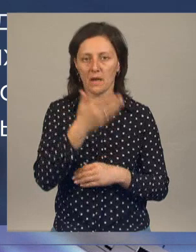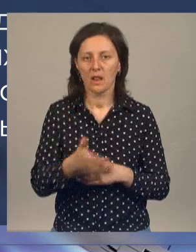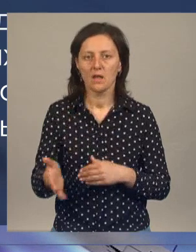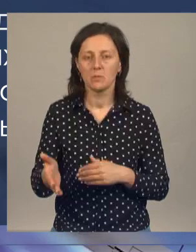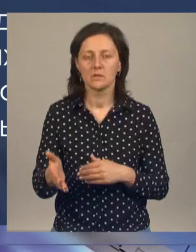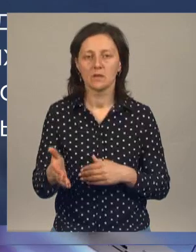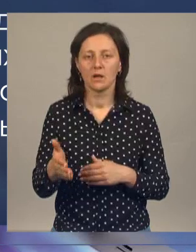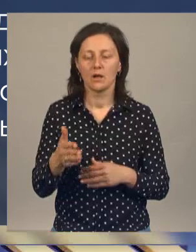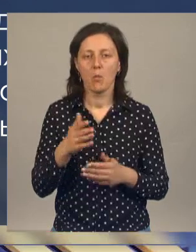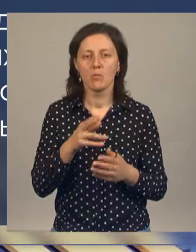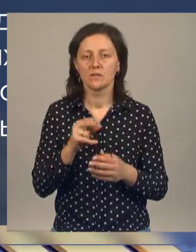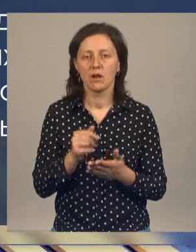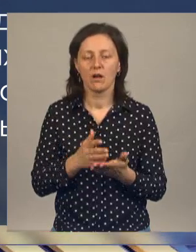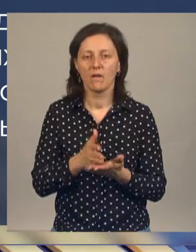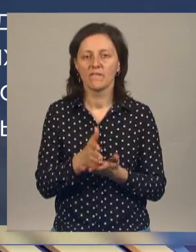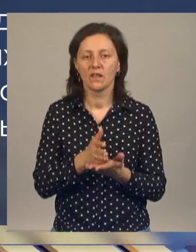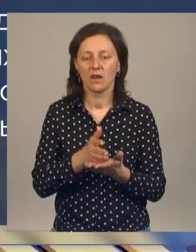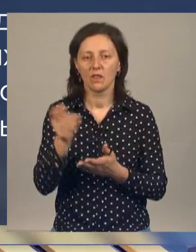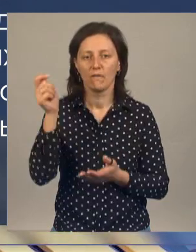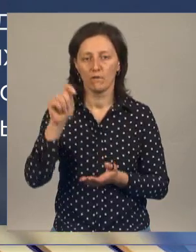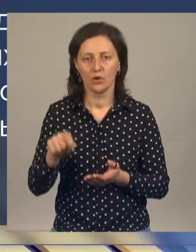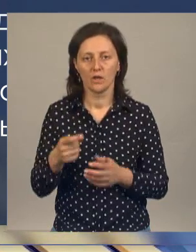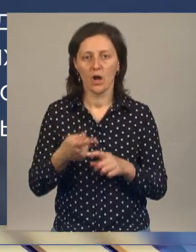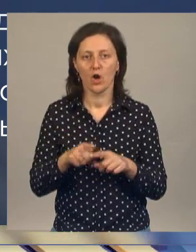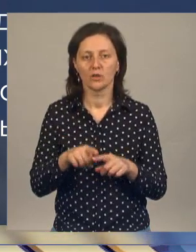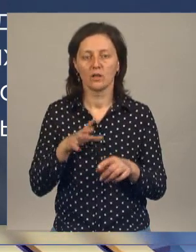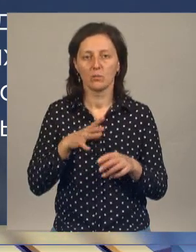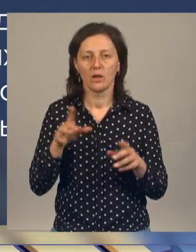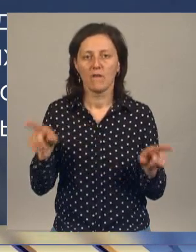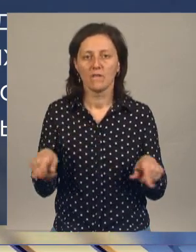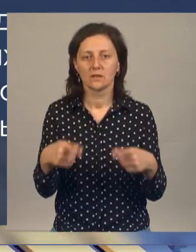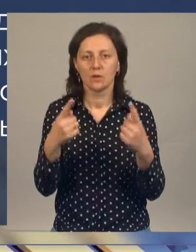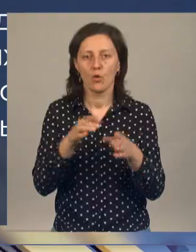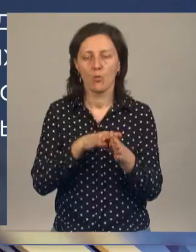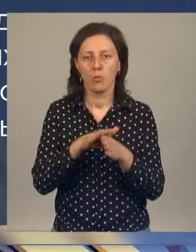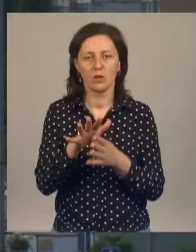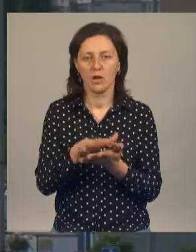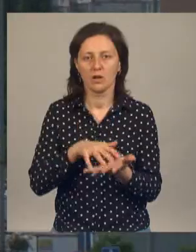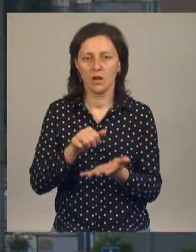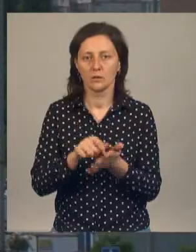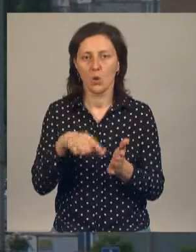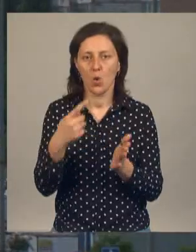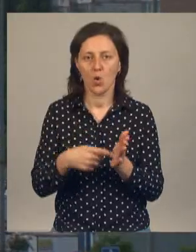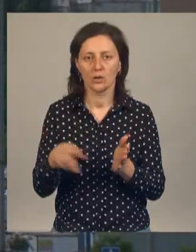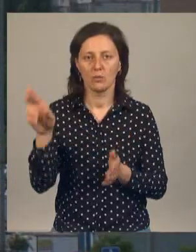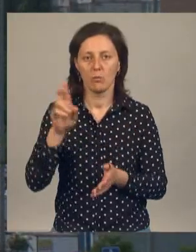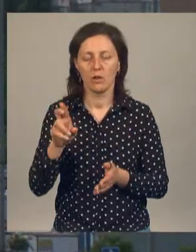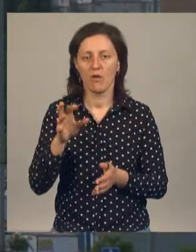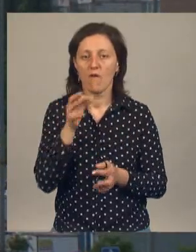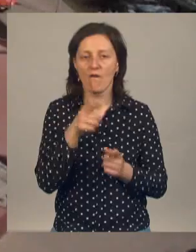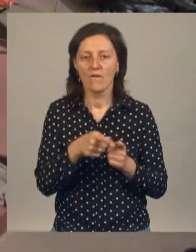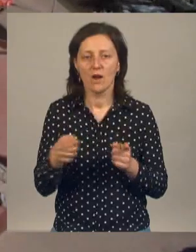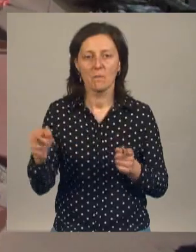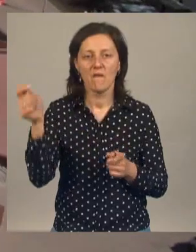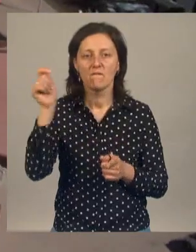наших дорогих ветеранов и детей войны которые возродили из руин и развалин полностью разрушенный белгород во время великой отечественной